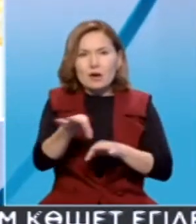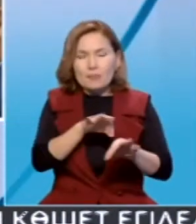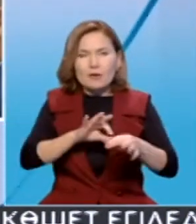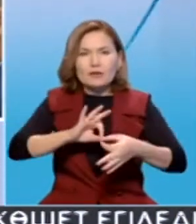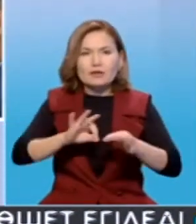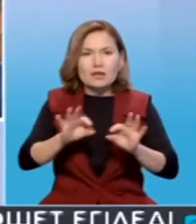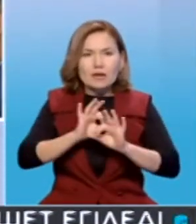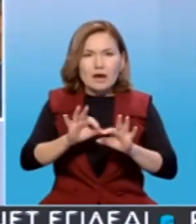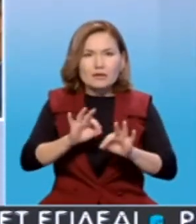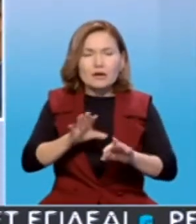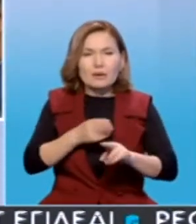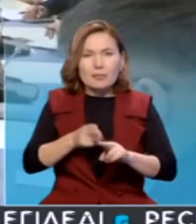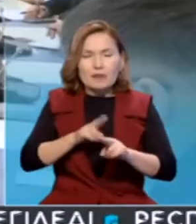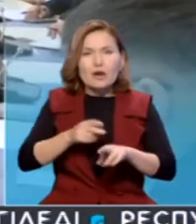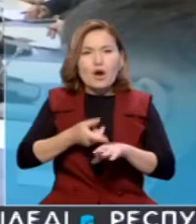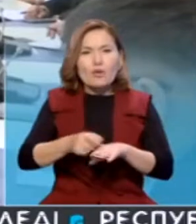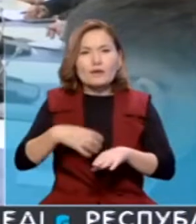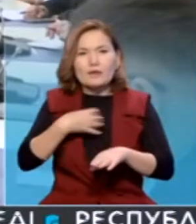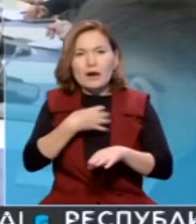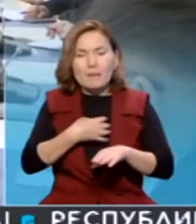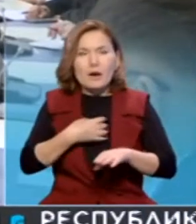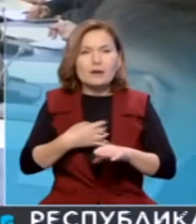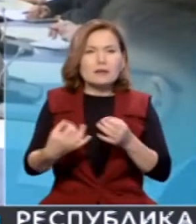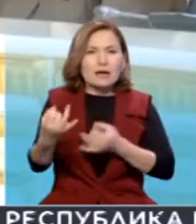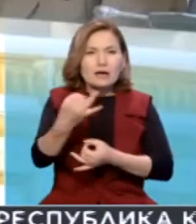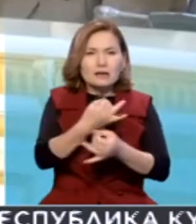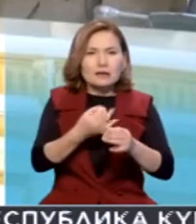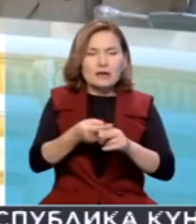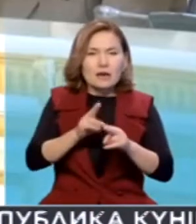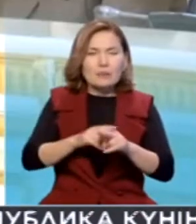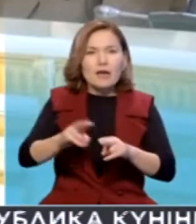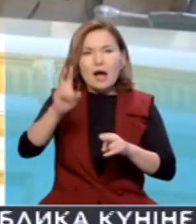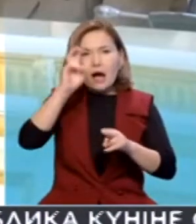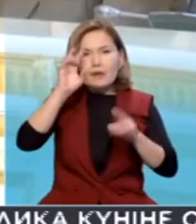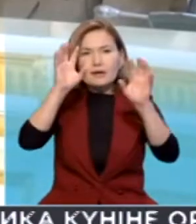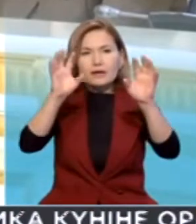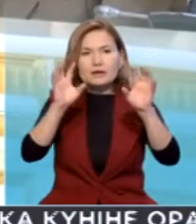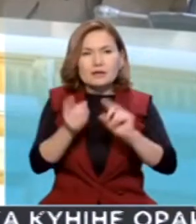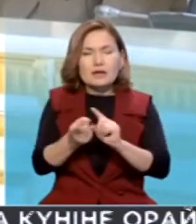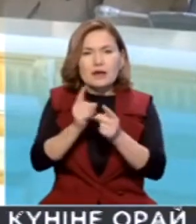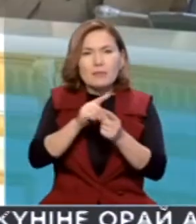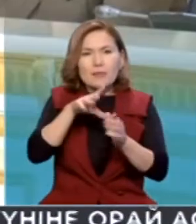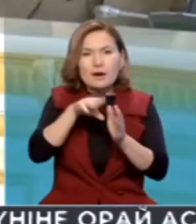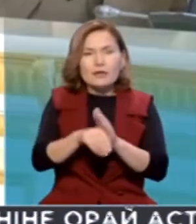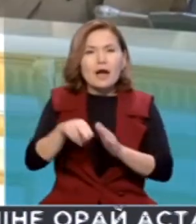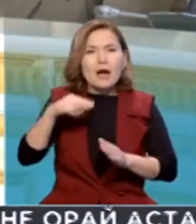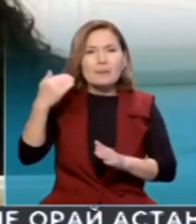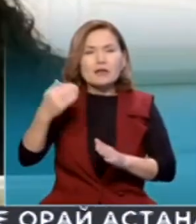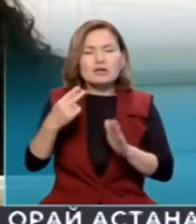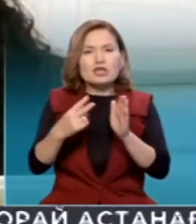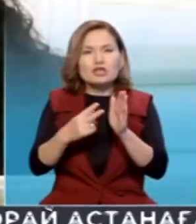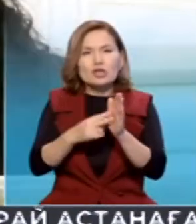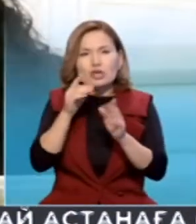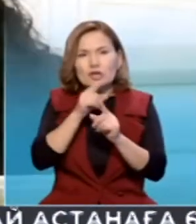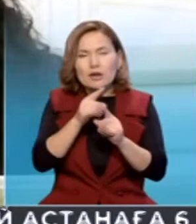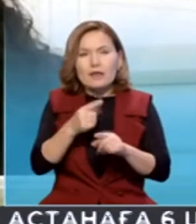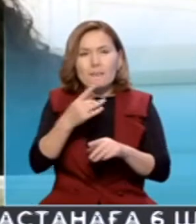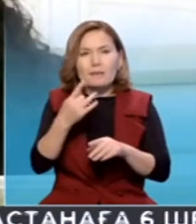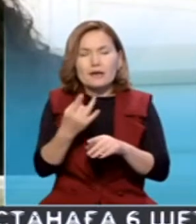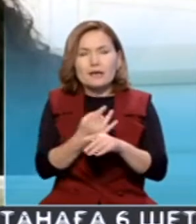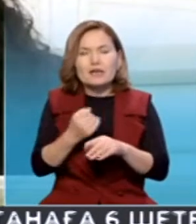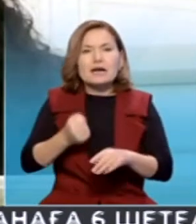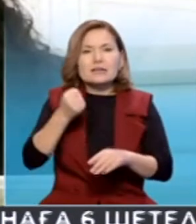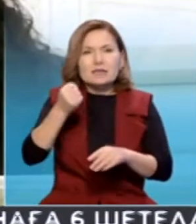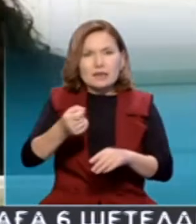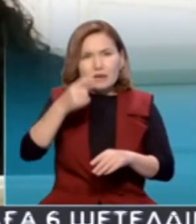жайлы айтылды. Олардың мәні мен маңызы сарапталды. Ата заңдағы өзгеріске сәйкес президент 7 жылға бір мерзімге сайланатыны